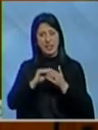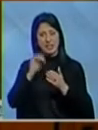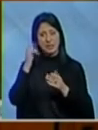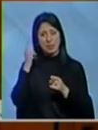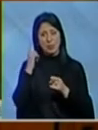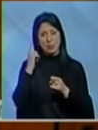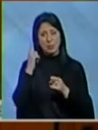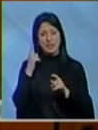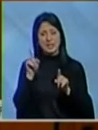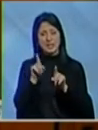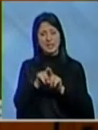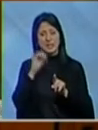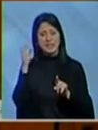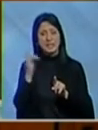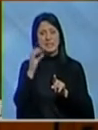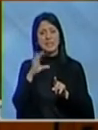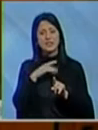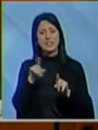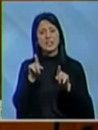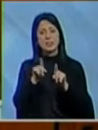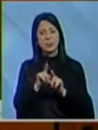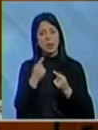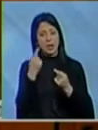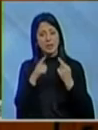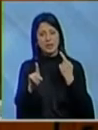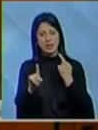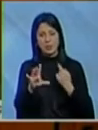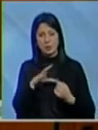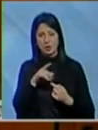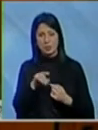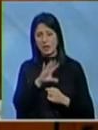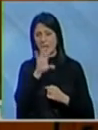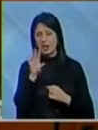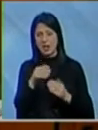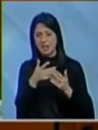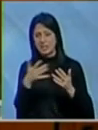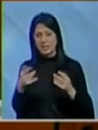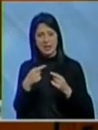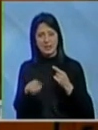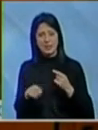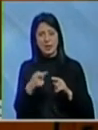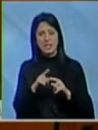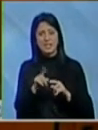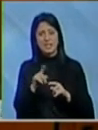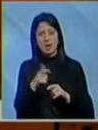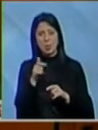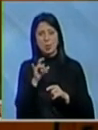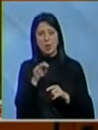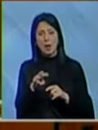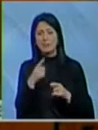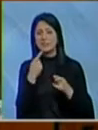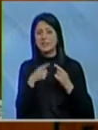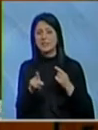იცით, ისეთი საინტერესო იყო და ისეთი განსხვავებული იყო. ყველასაგან განსხვავებული. იმის ის, რომ გურამს